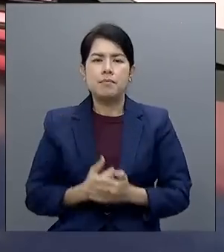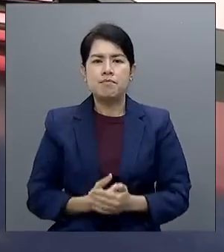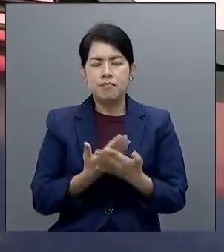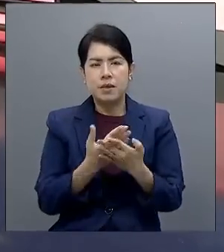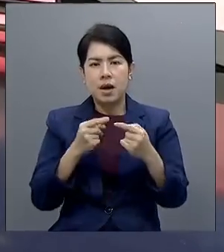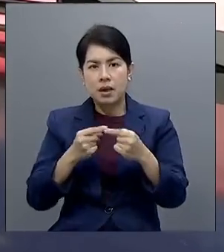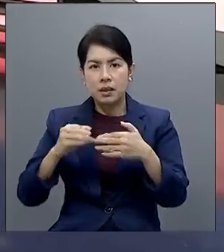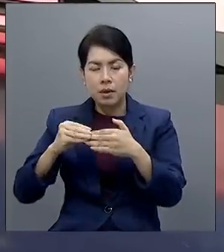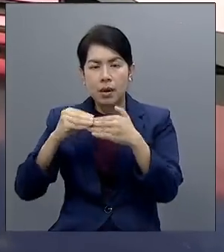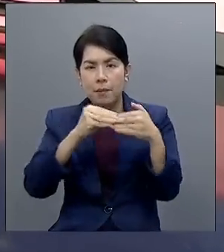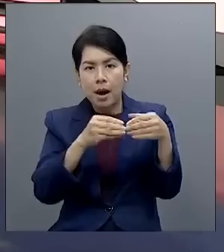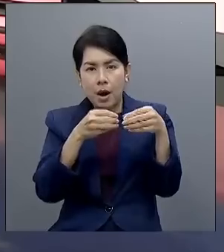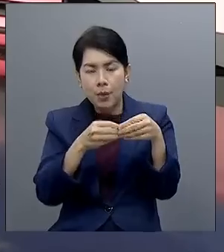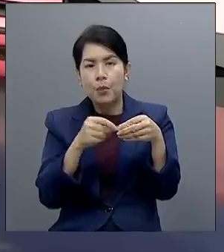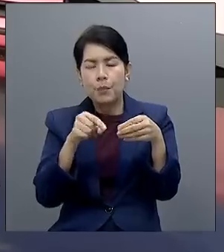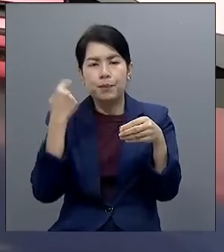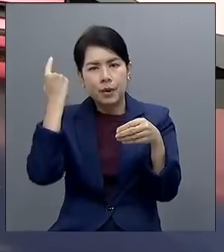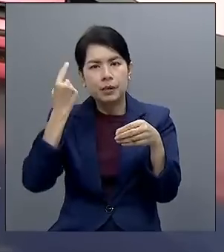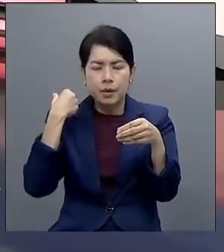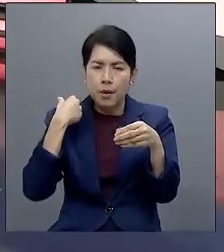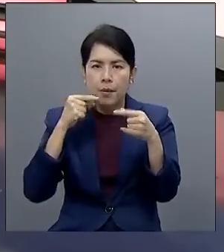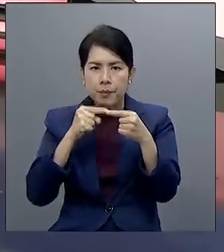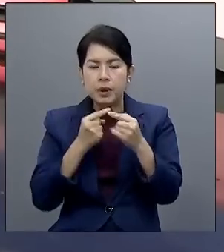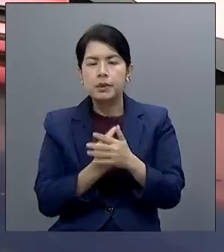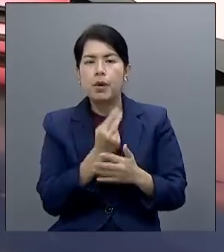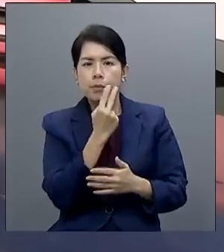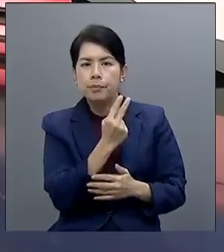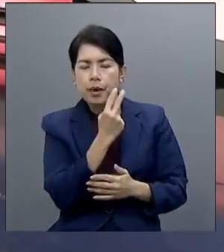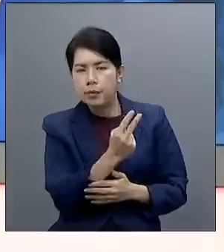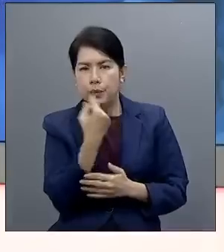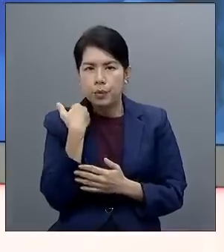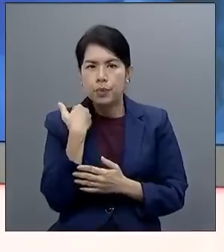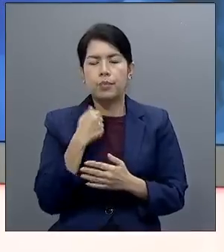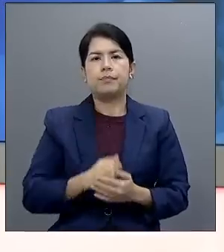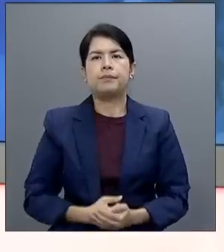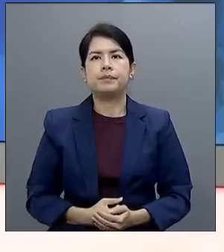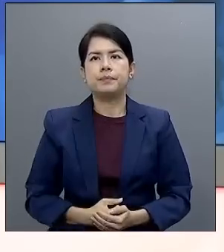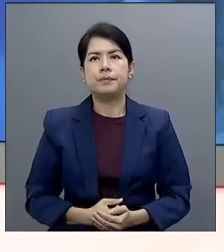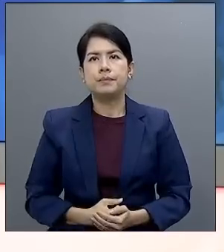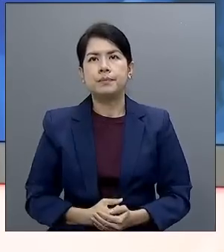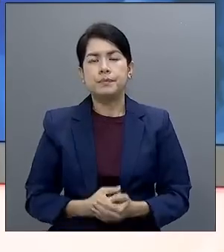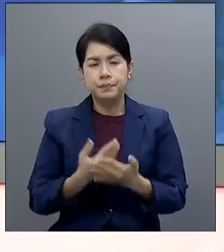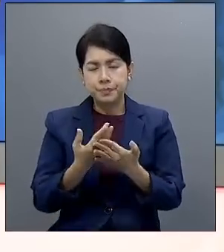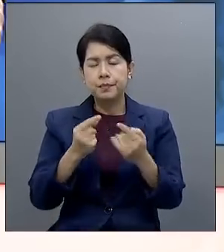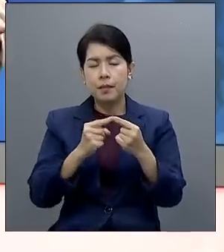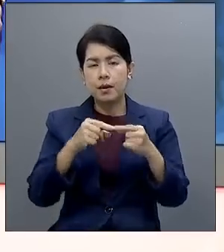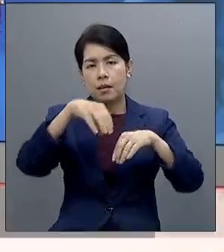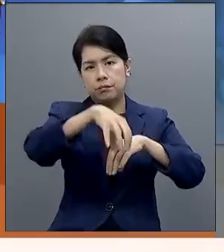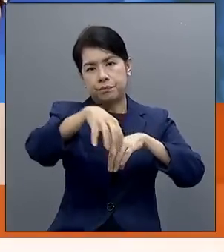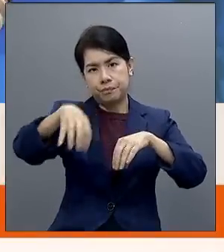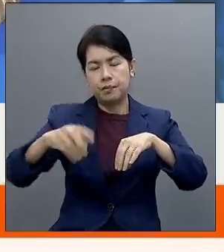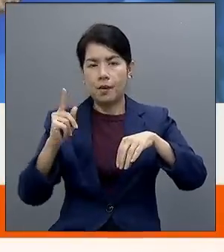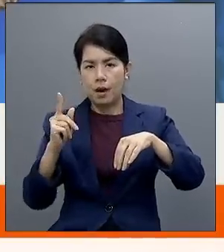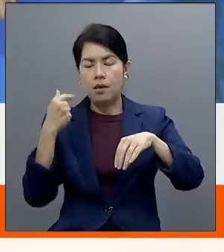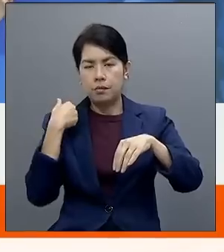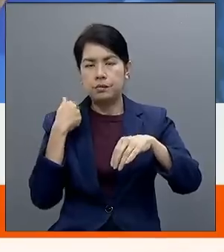อาจจะมาจากเรื่องทัศนคติของตัวผู้บริหารโอเชียนเกทเองก็เป็นไปได้ค่ะคุณผู้ชมคะสื่อหลายสำนักนะคะเขาไปพูดคุยกับ